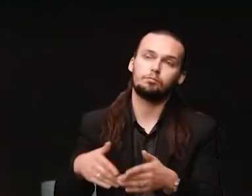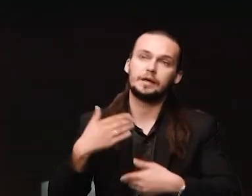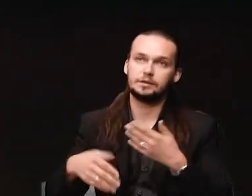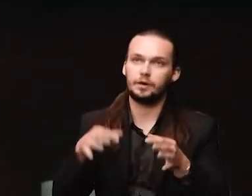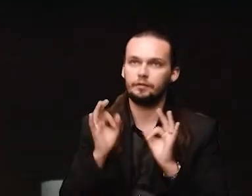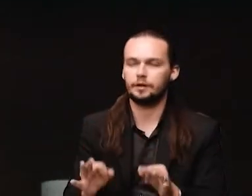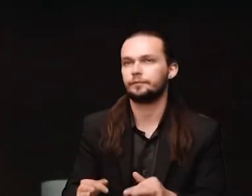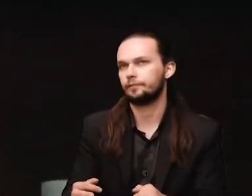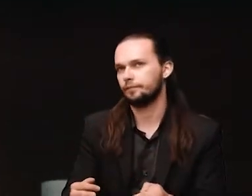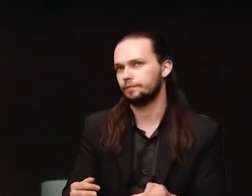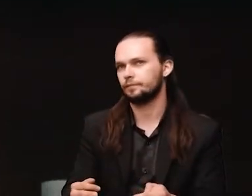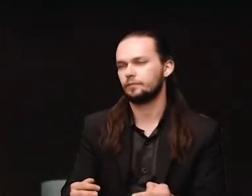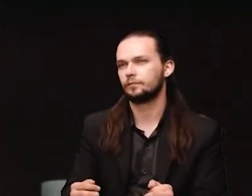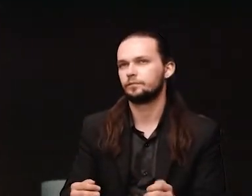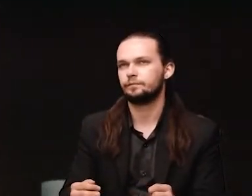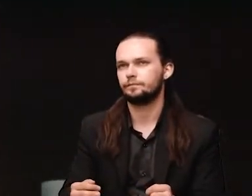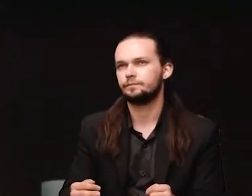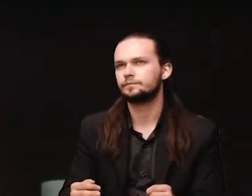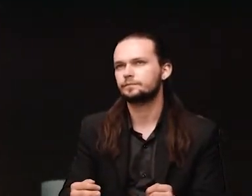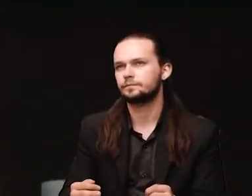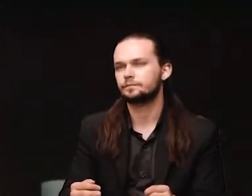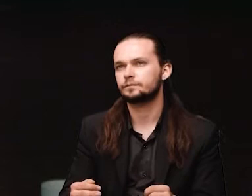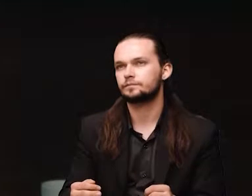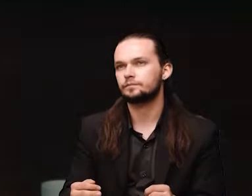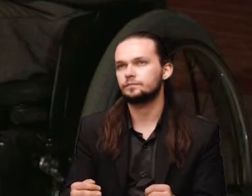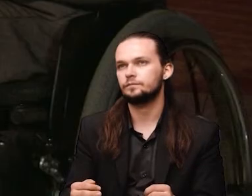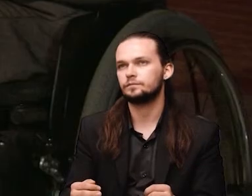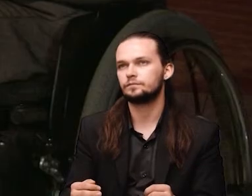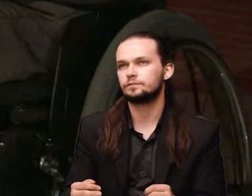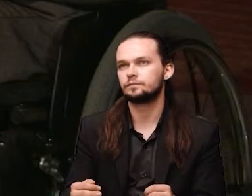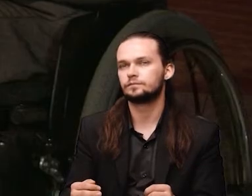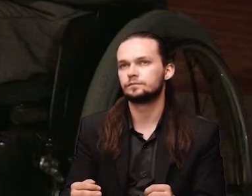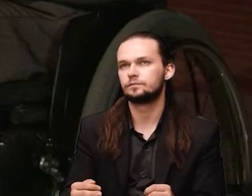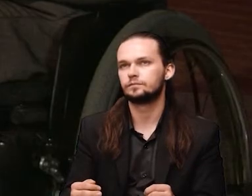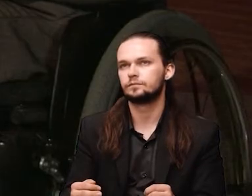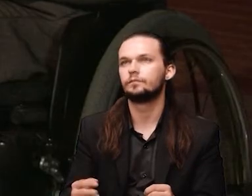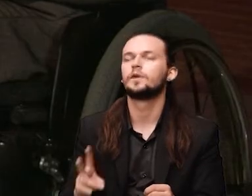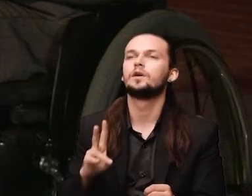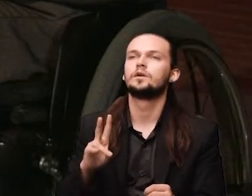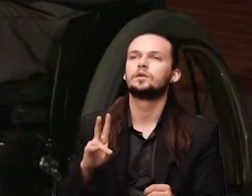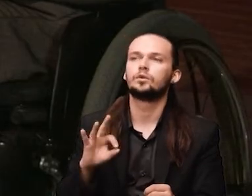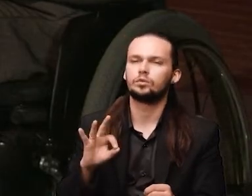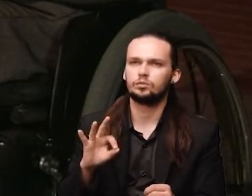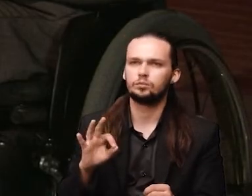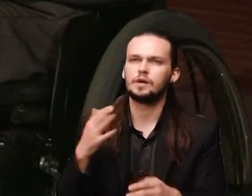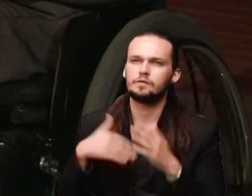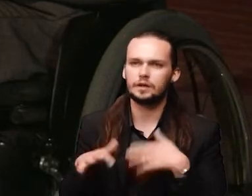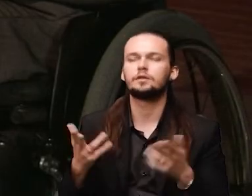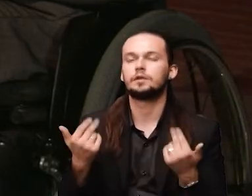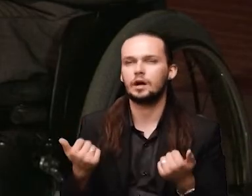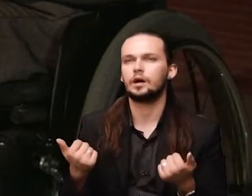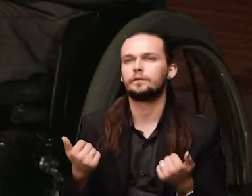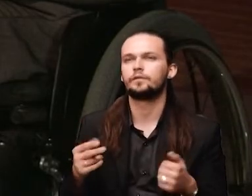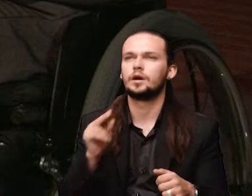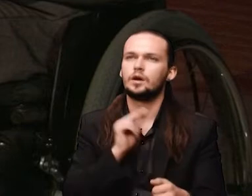путем было бы пойти правильно? В том числе обучать самих инвалидов, которые этим делом регулярно пользуются. Тоже так же. Ну, инвалидов, да,